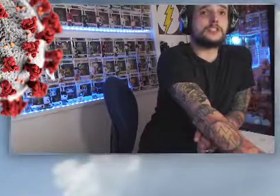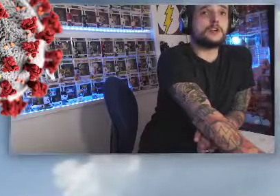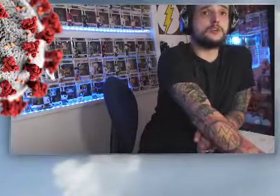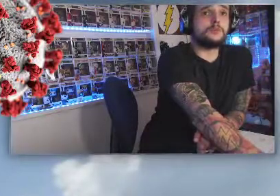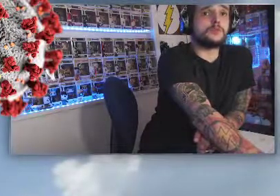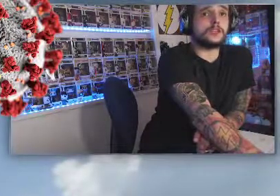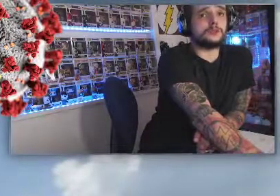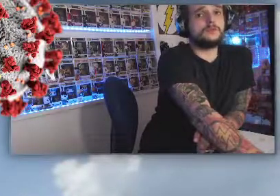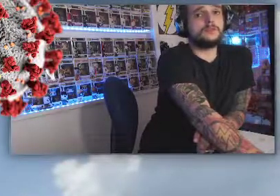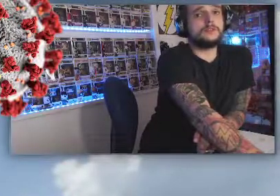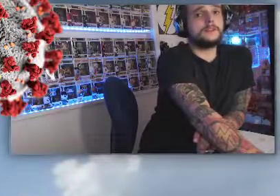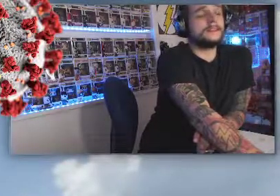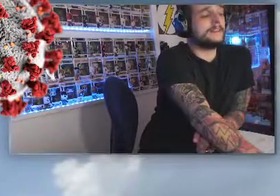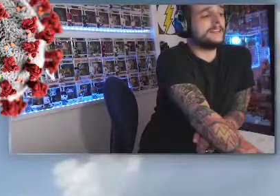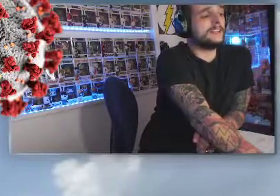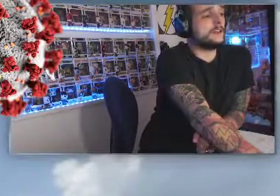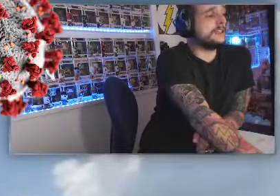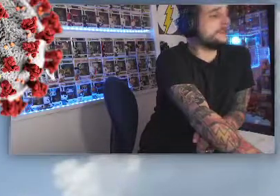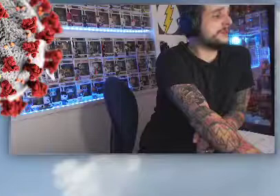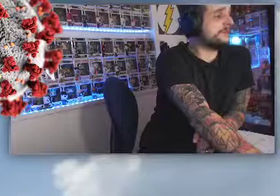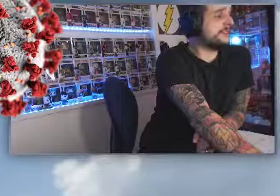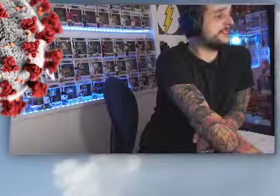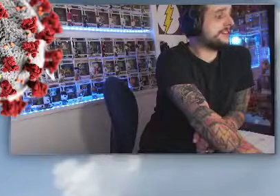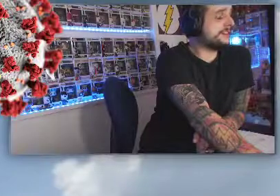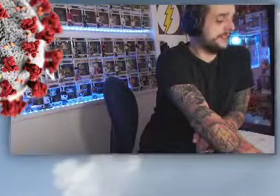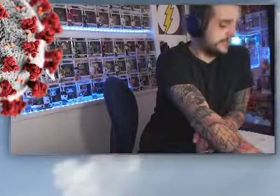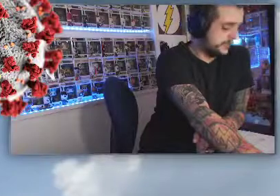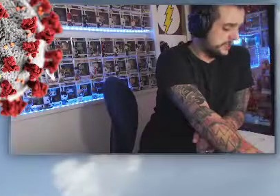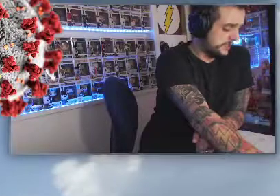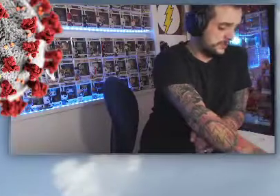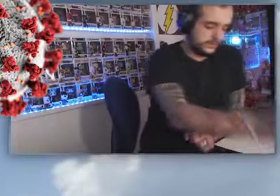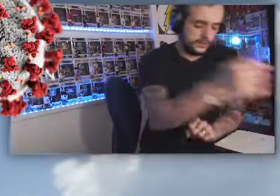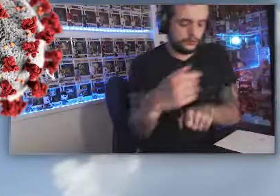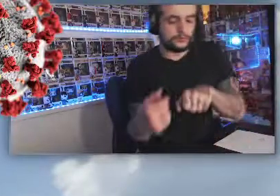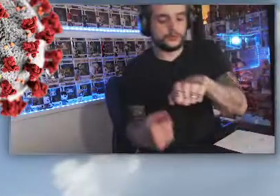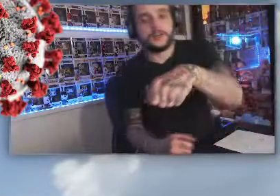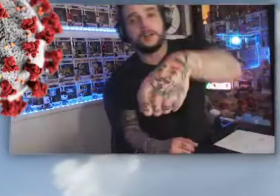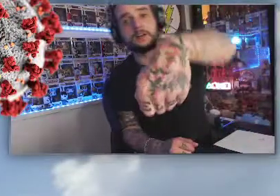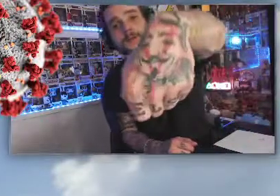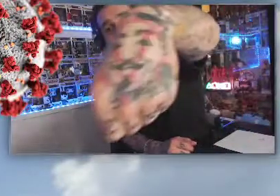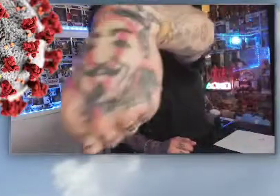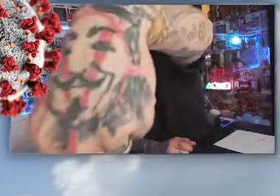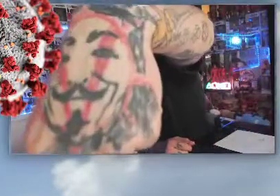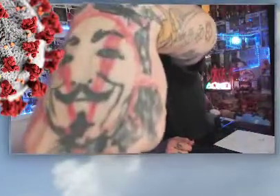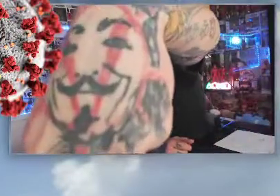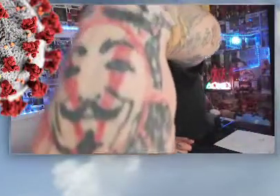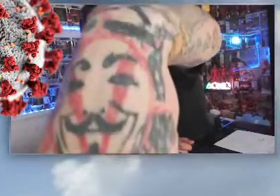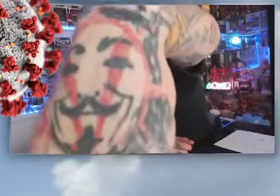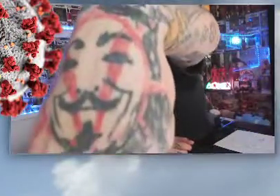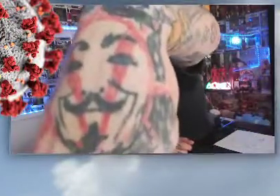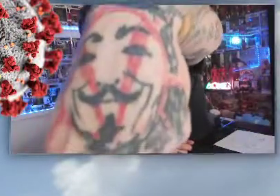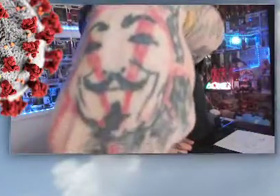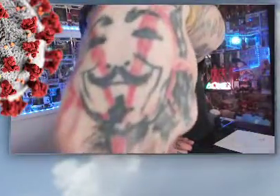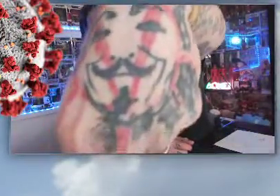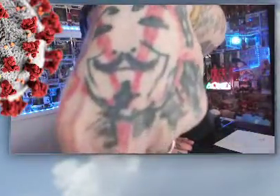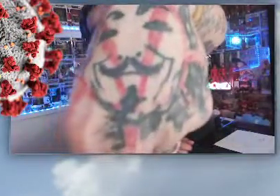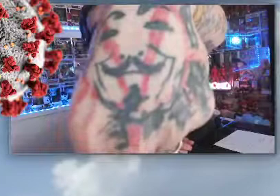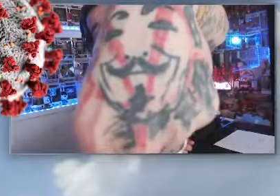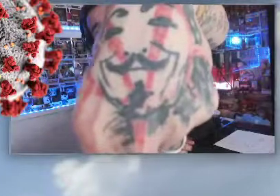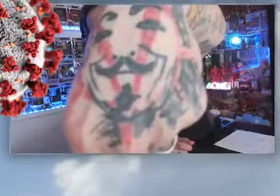vous dis ciao, bon courage à tous et soyez forts. Et je vous remonte ça, hein. Ça veut tout dire en général, ça veut dire que